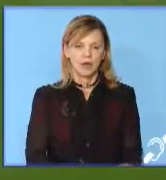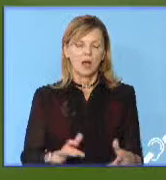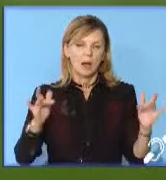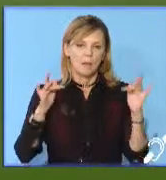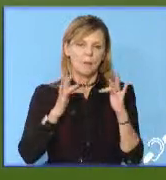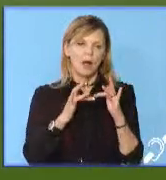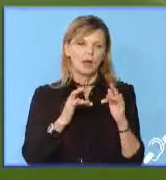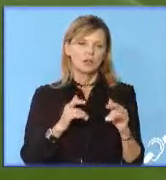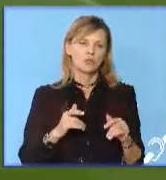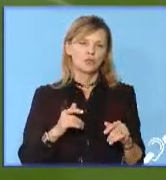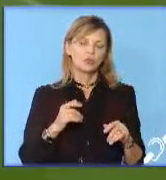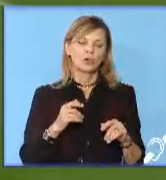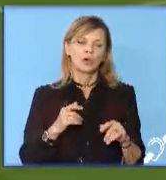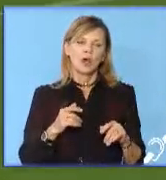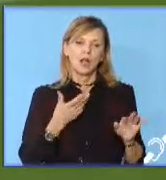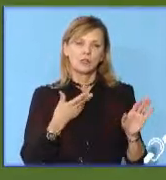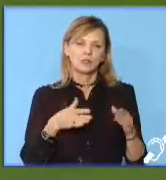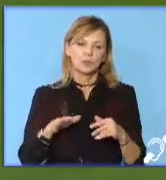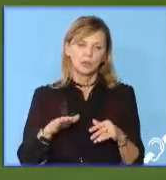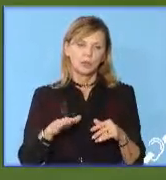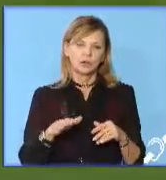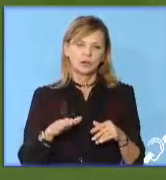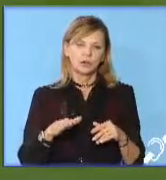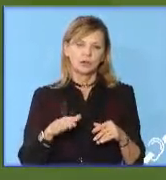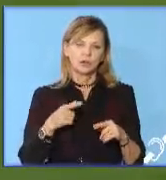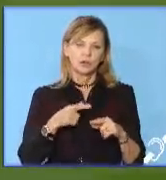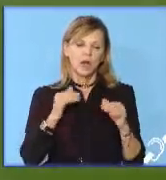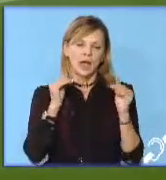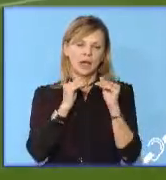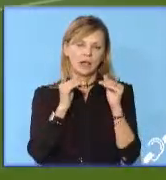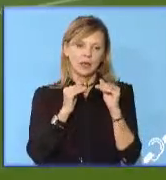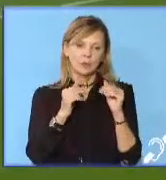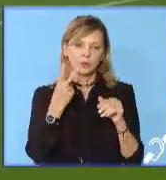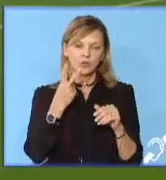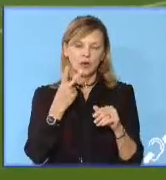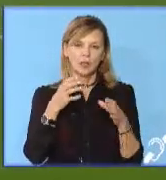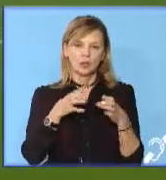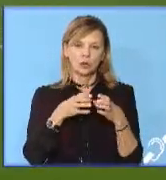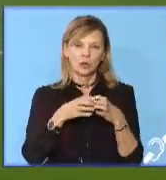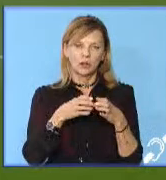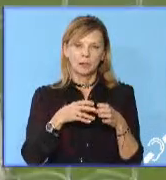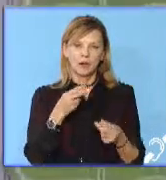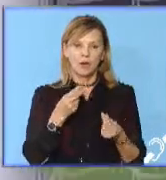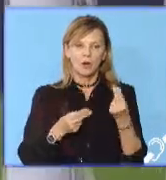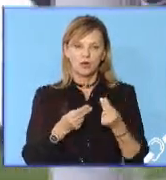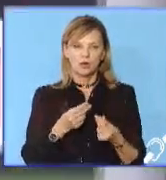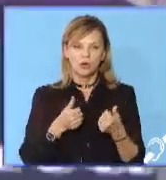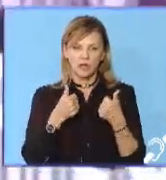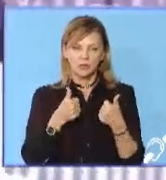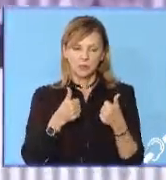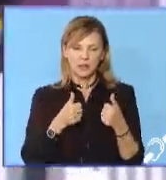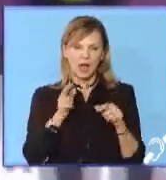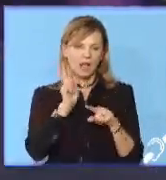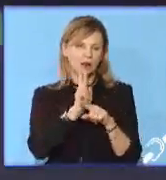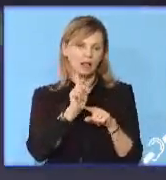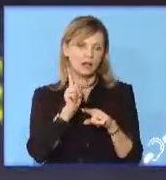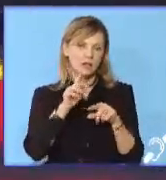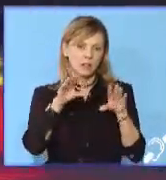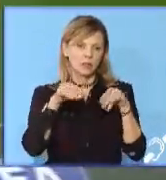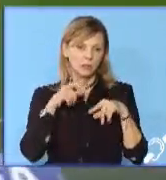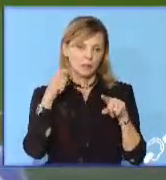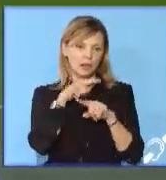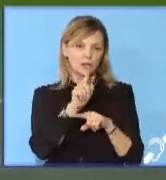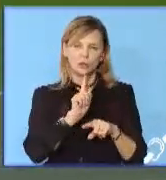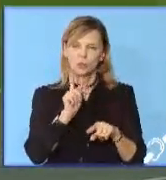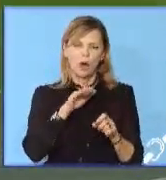Meciul dintre FCU și Hermannstadt a început sub semnul echilibrului, cu ambele echipe mai preocupate să nu primească gol decât să atace. Oltenii